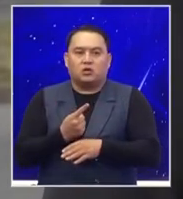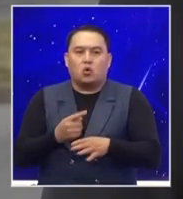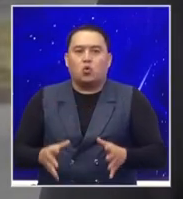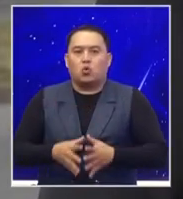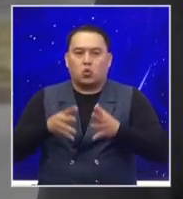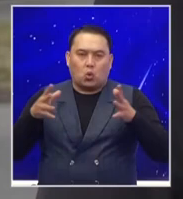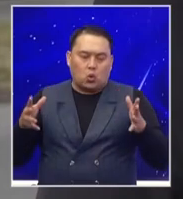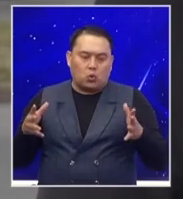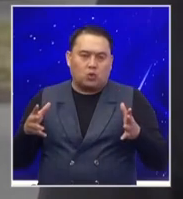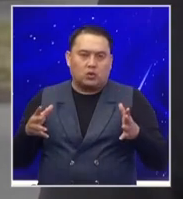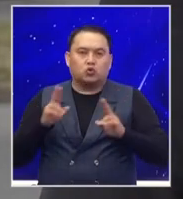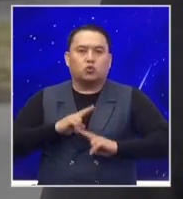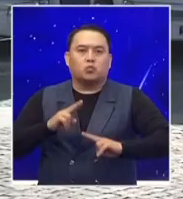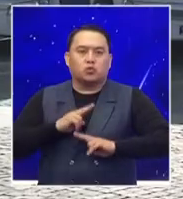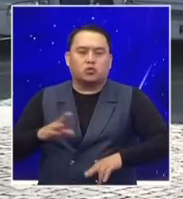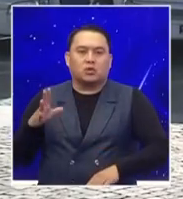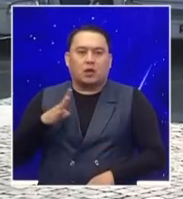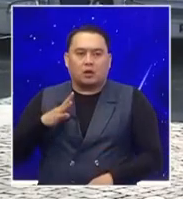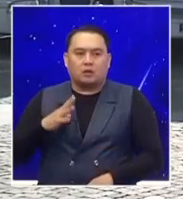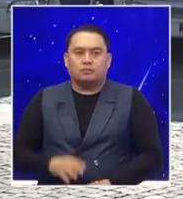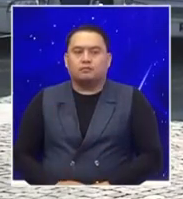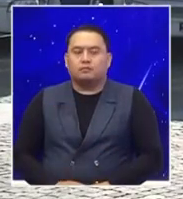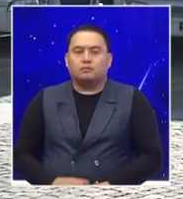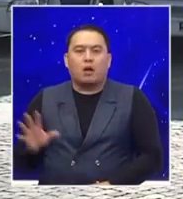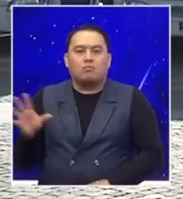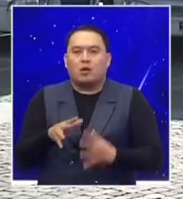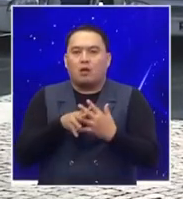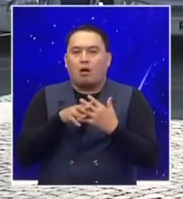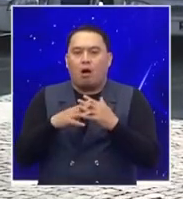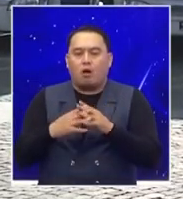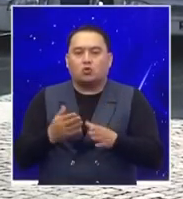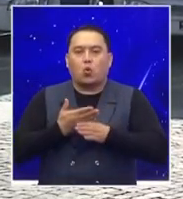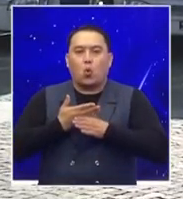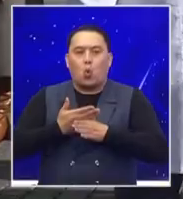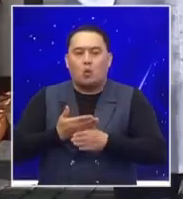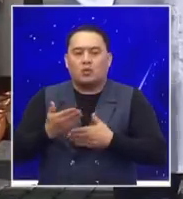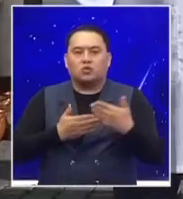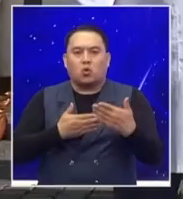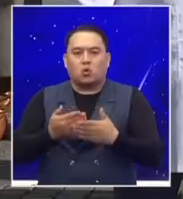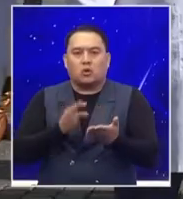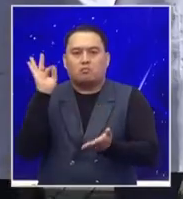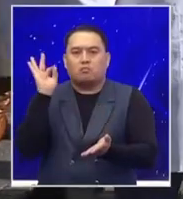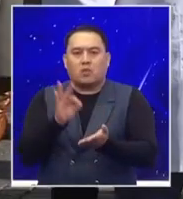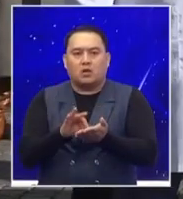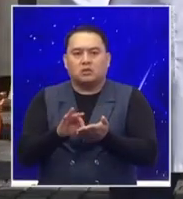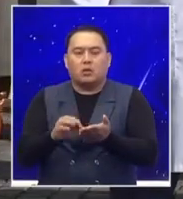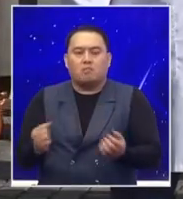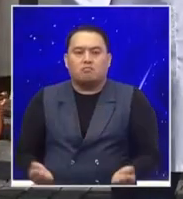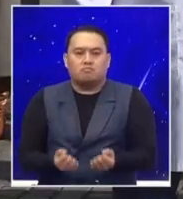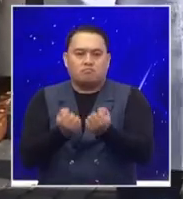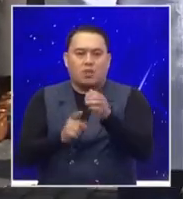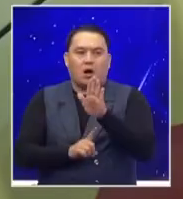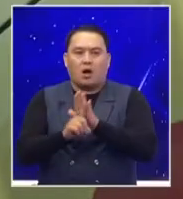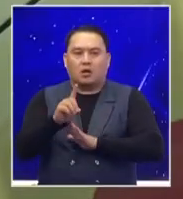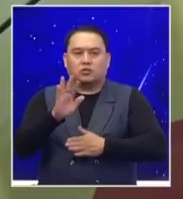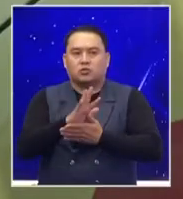үлкен жұмыс атқарған. Жалпы ауылдағы ағайынға медициналық көмекті қолжетімді жасауға бағытталған бастама өңірде